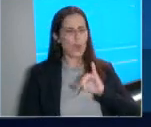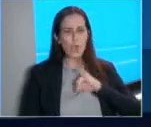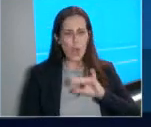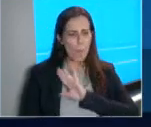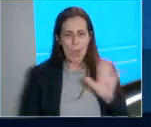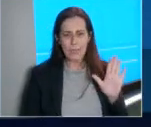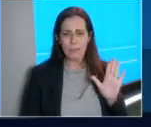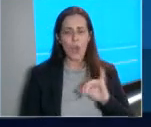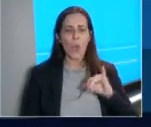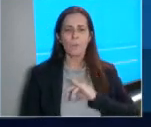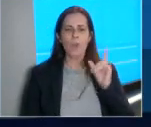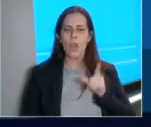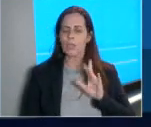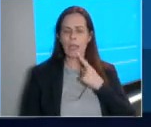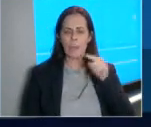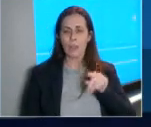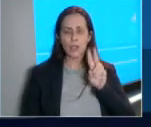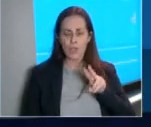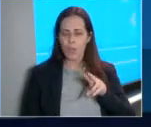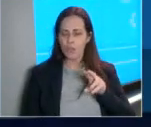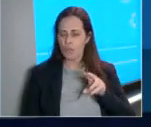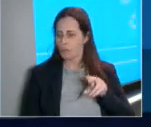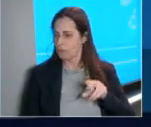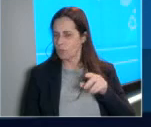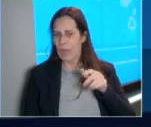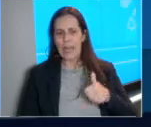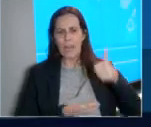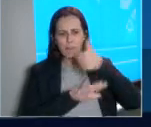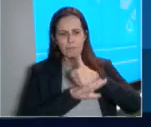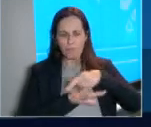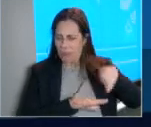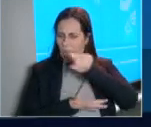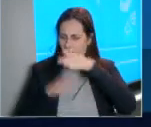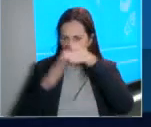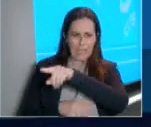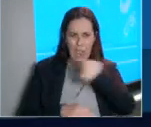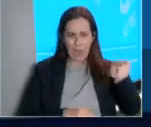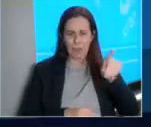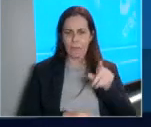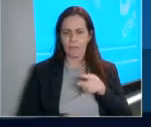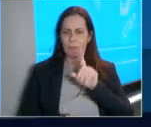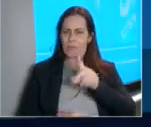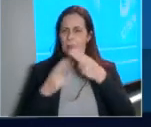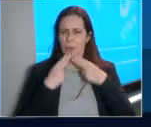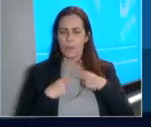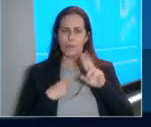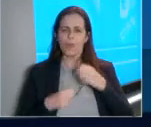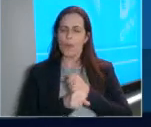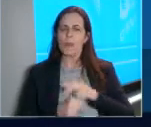מעניין. לא מעניין ולא צריך לעסוק בזה. יש נבחרי ציבור, צריך להתעסק בהם, כמו שאמרת, לחייב אותם לתת תשובות,